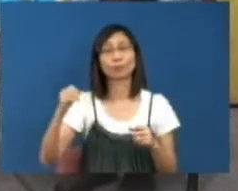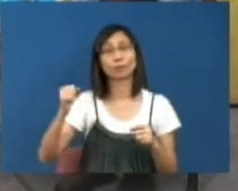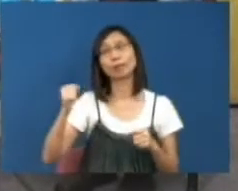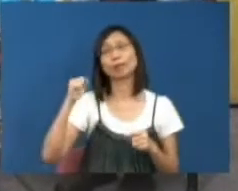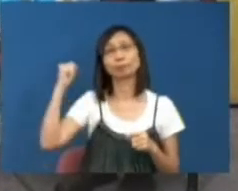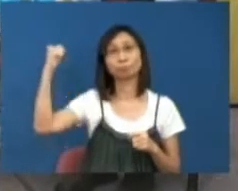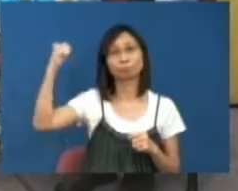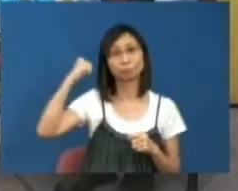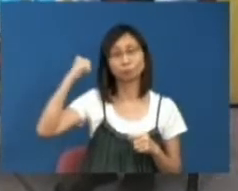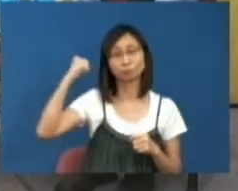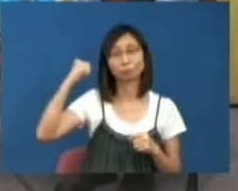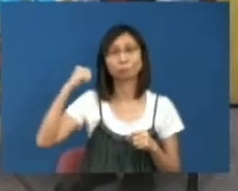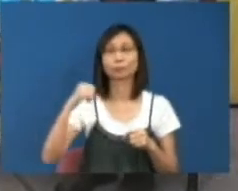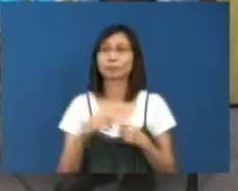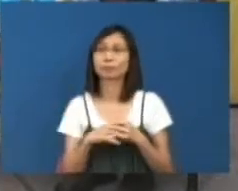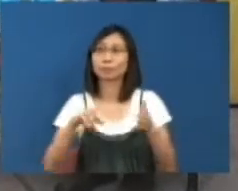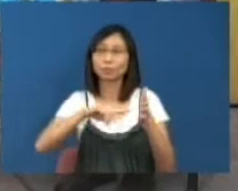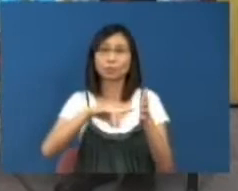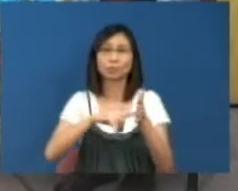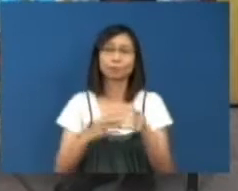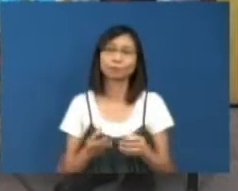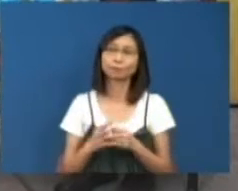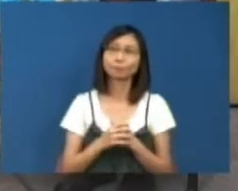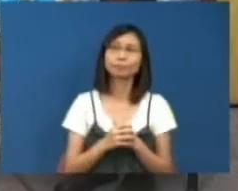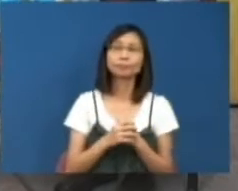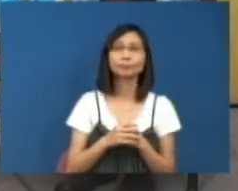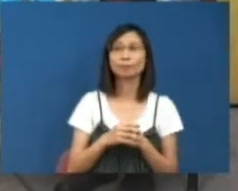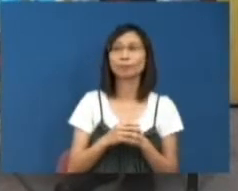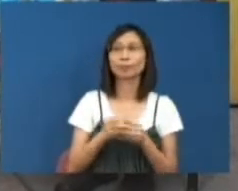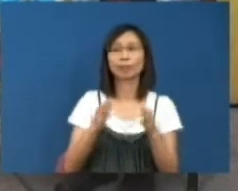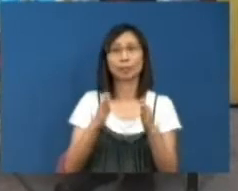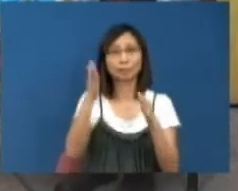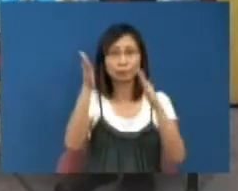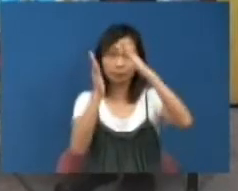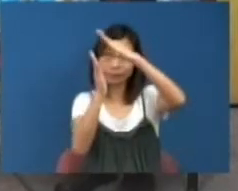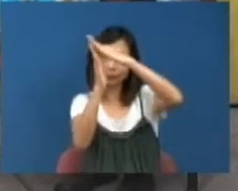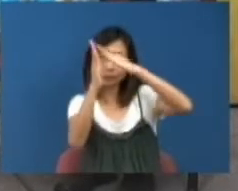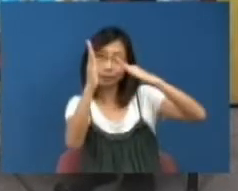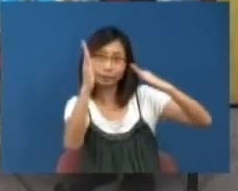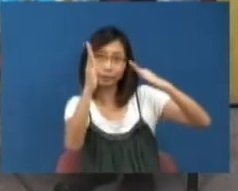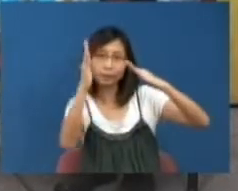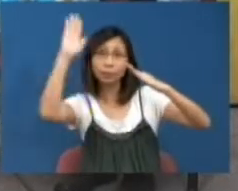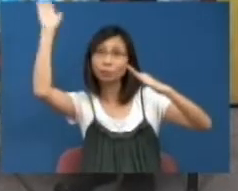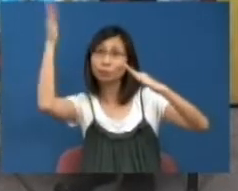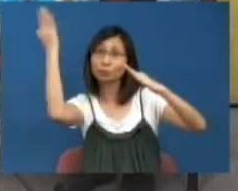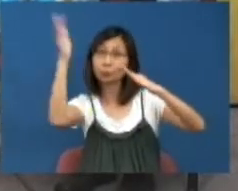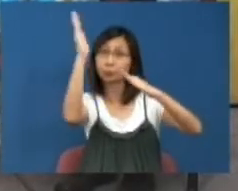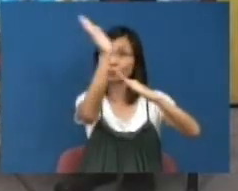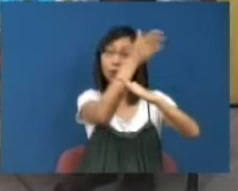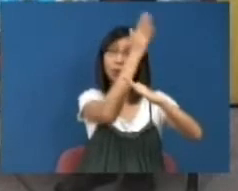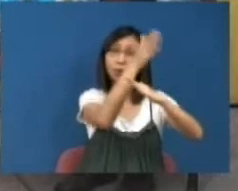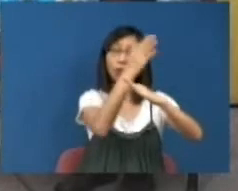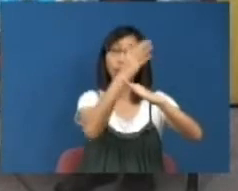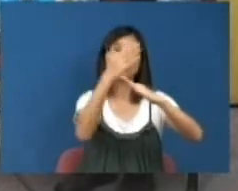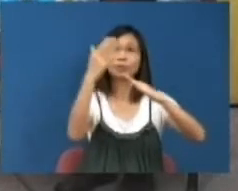佢將個天嘅屋頂咧，就做到佢咧就斜斜地，咁啊等啲風咧就可以接收多